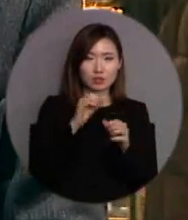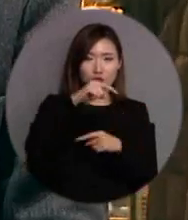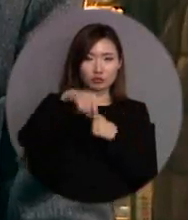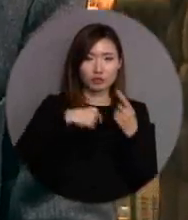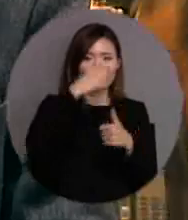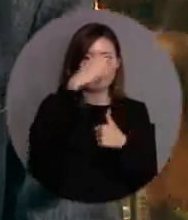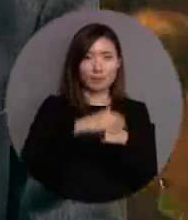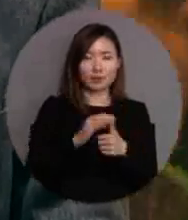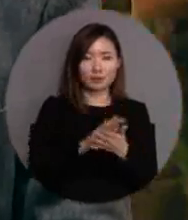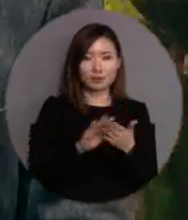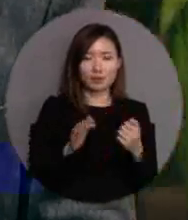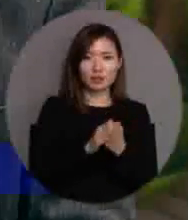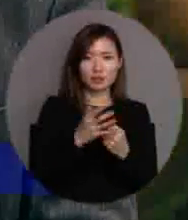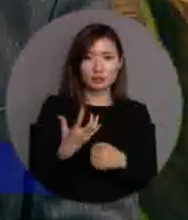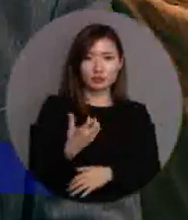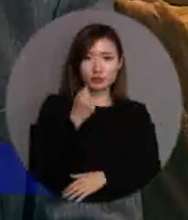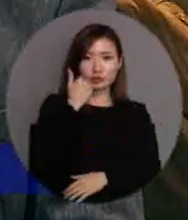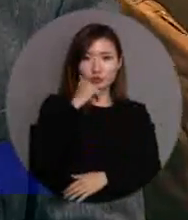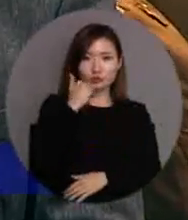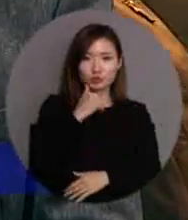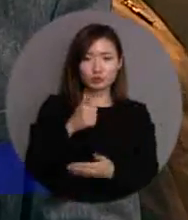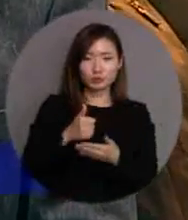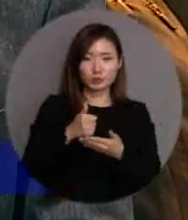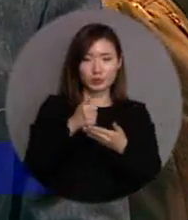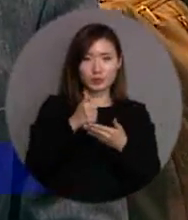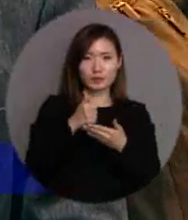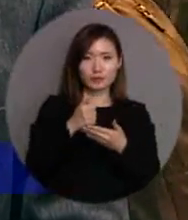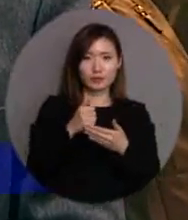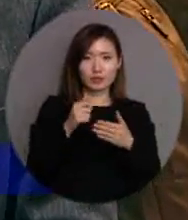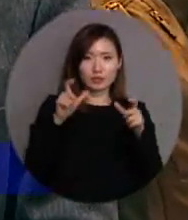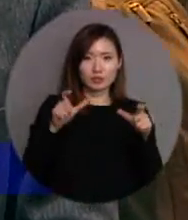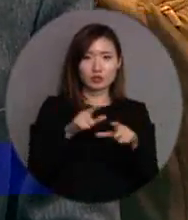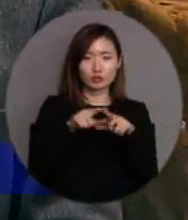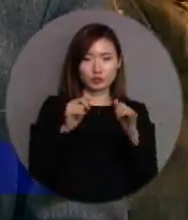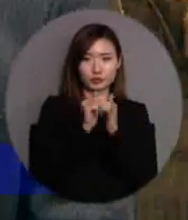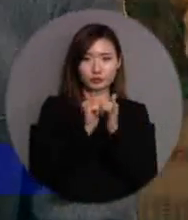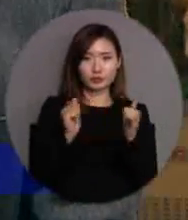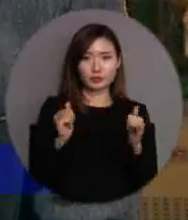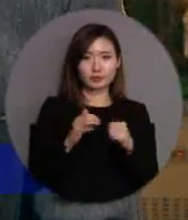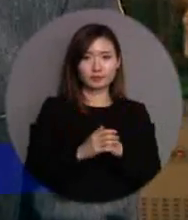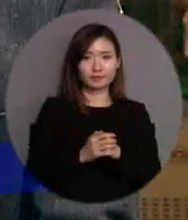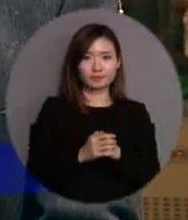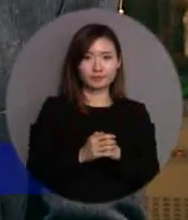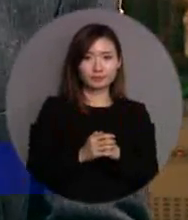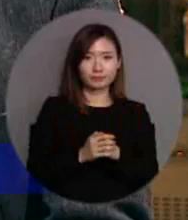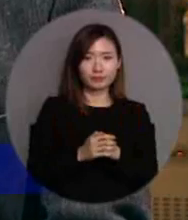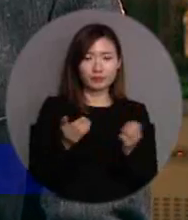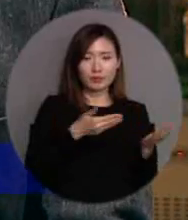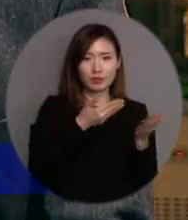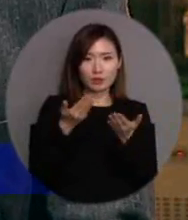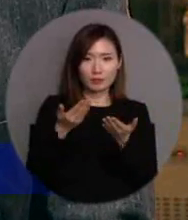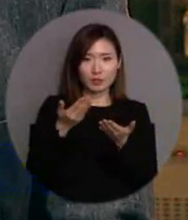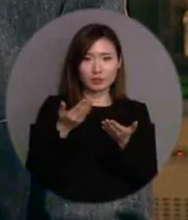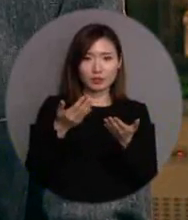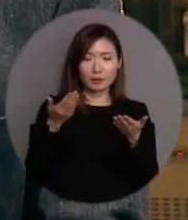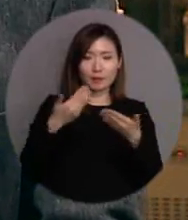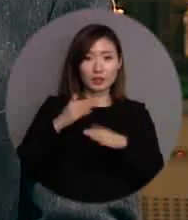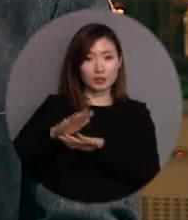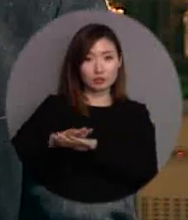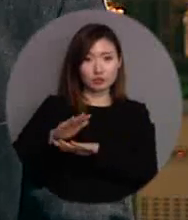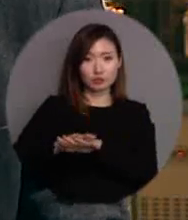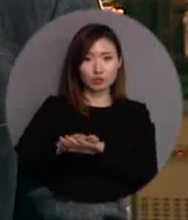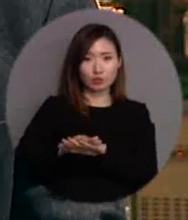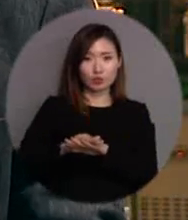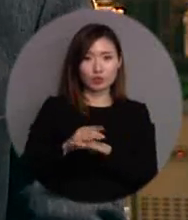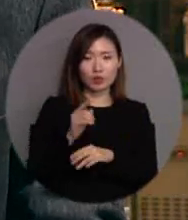카페 주인은 시장 상인들 그리고 고백 뜨 주 그리고 지역 주민들이 라는 생각이 들고요 뭐 택배를 받아 든 서비스 한다던지 아니면